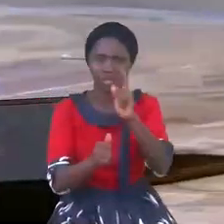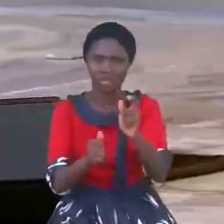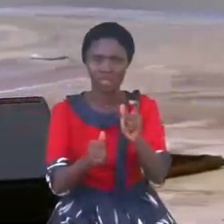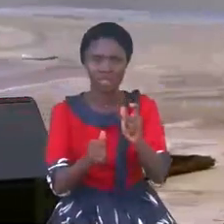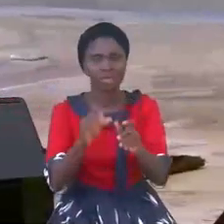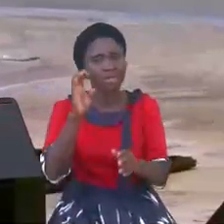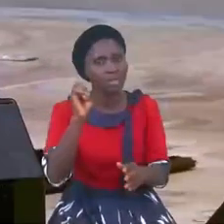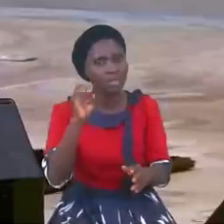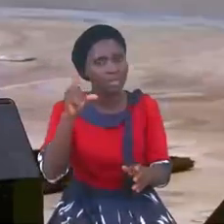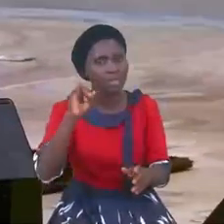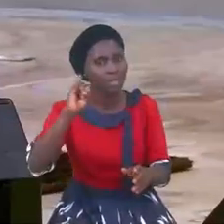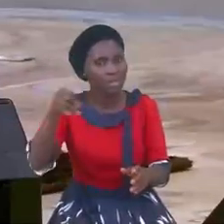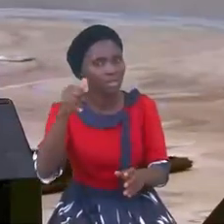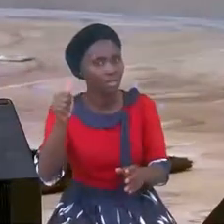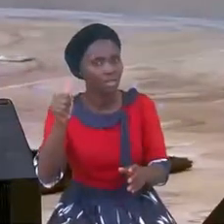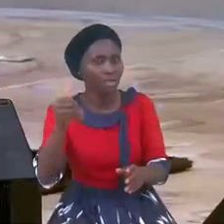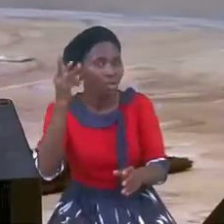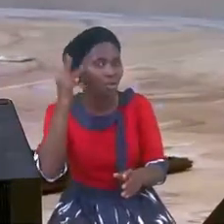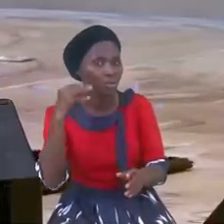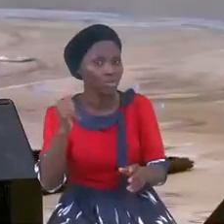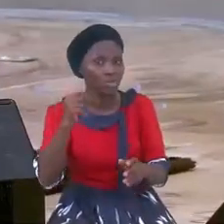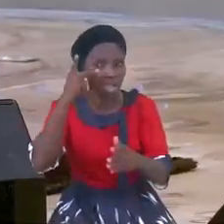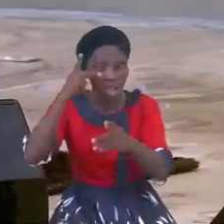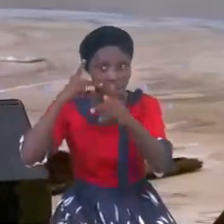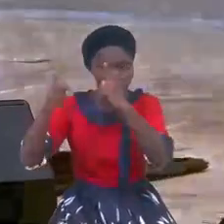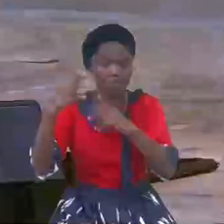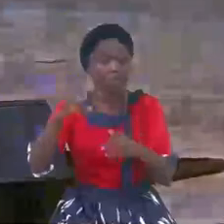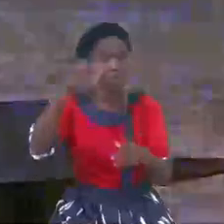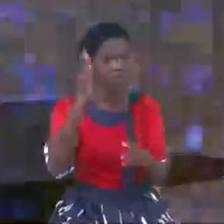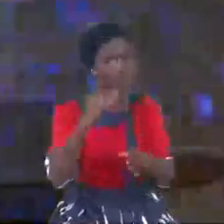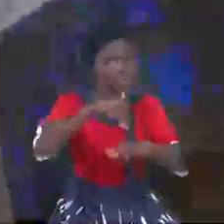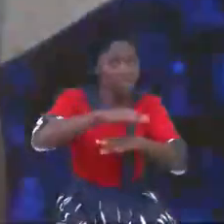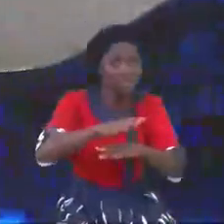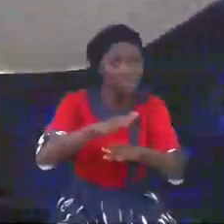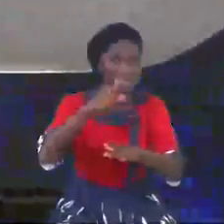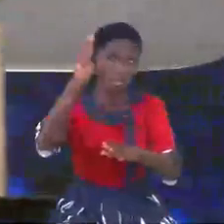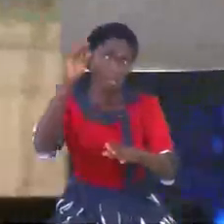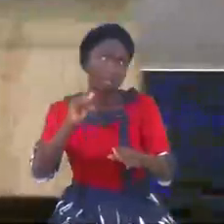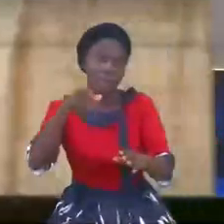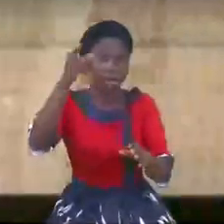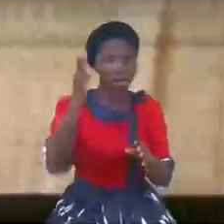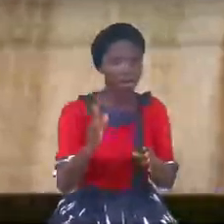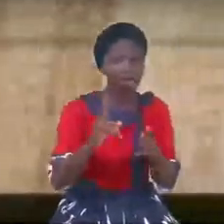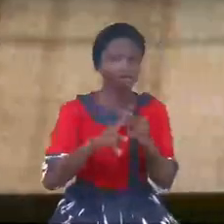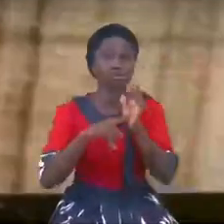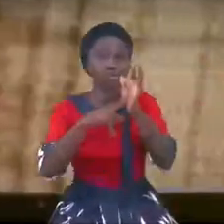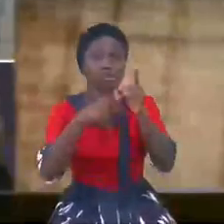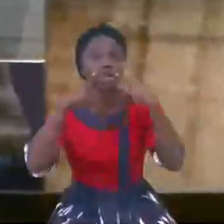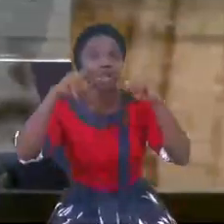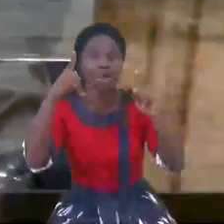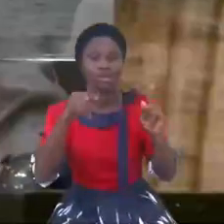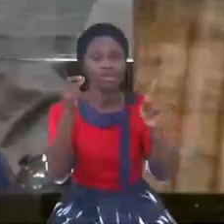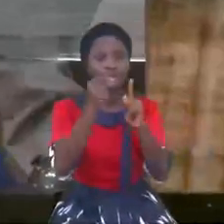était prophète de Dieu. Il était envoyé de Dieu pour déclarer la parole de Dieu à la nation. Il